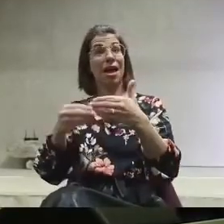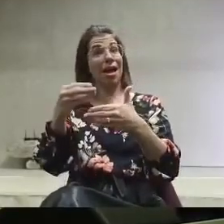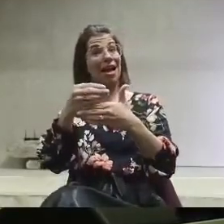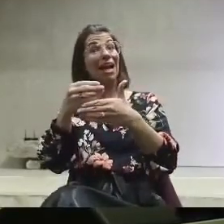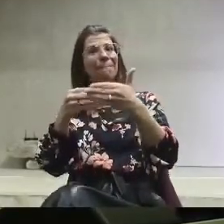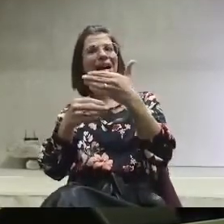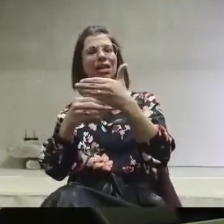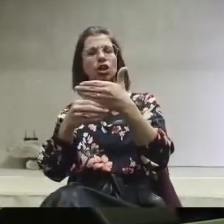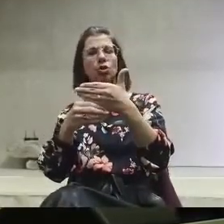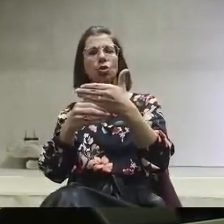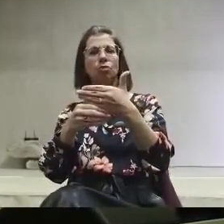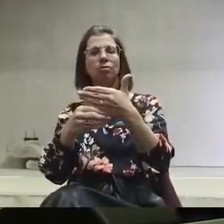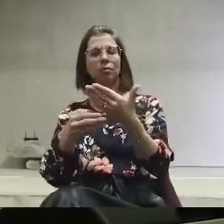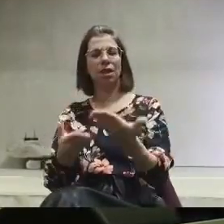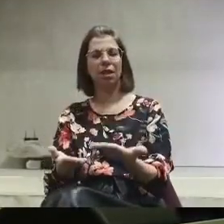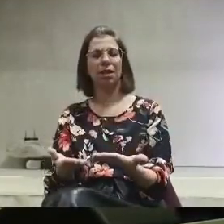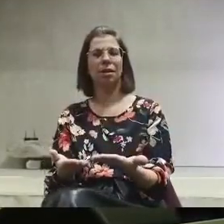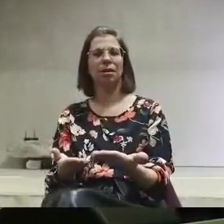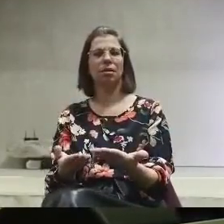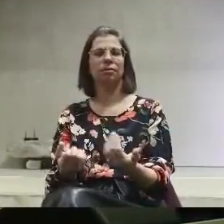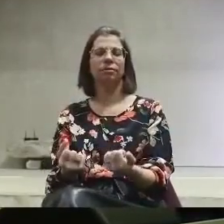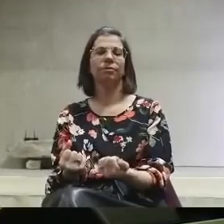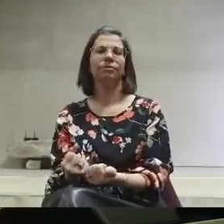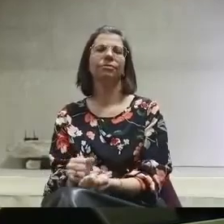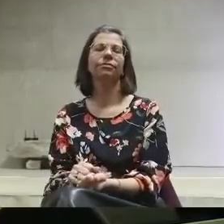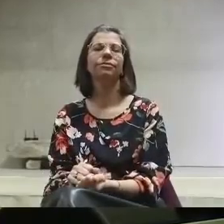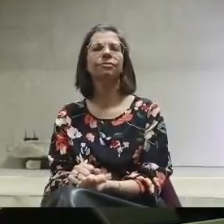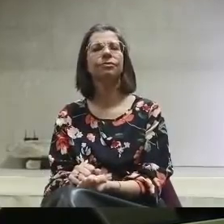Il faut qu'il y ait une punition.